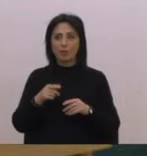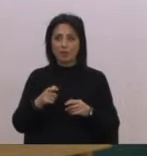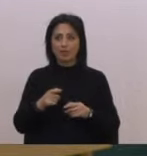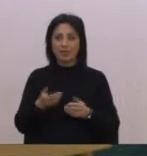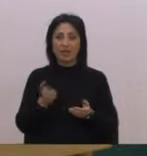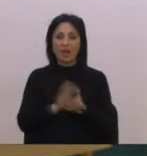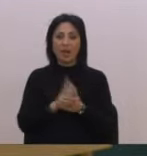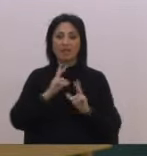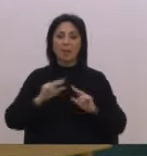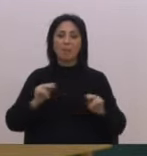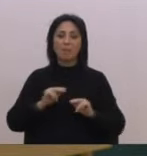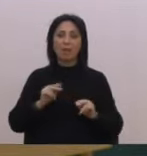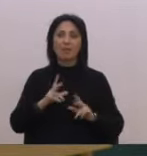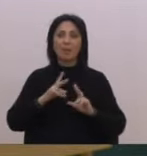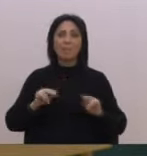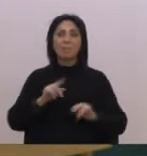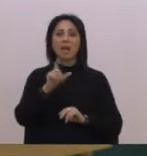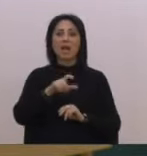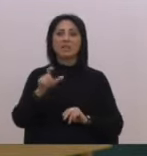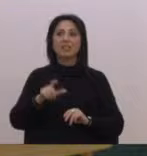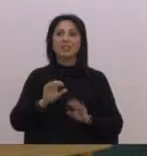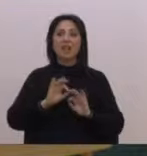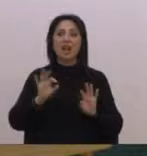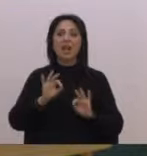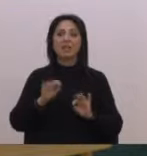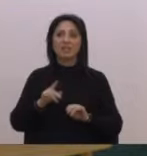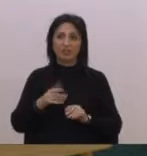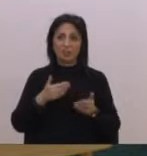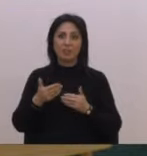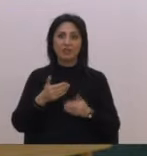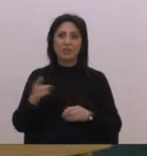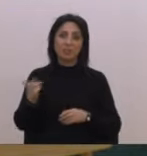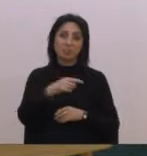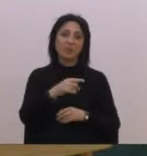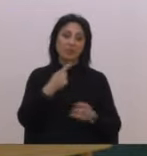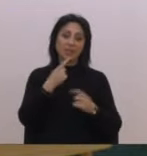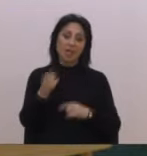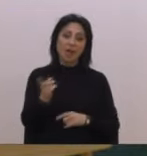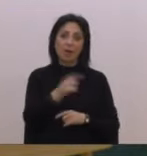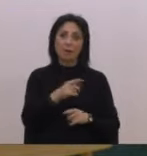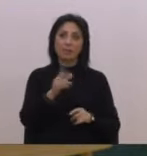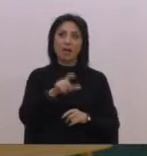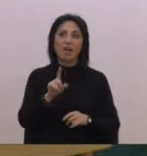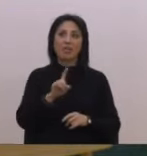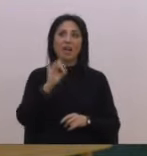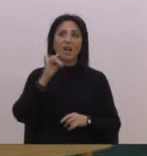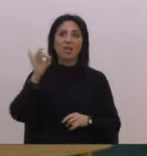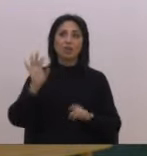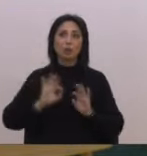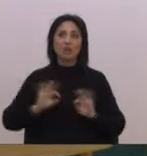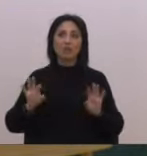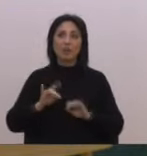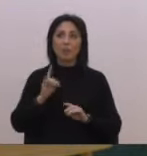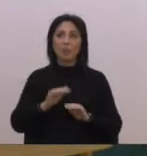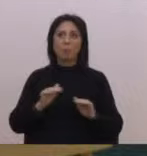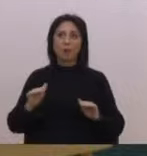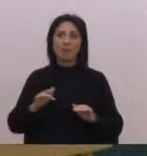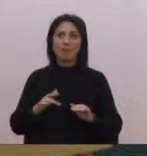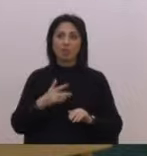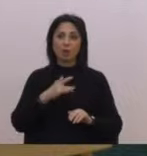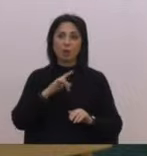გაეცანით პედაგოგების და მასწავლებლების განცხადებებს, მიმართვებს. მიდი და დაელაპარაკეთ ამ ხალხებს, რა ისტორიებს ყვებიან ბავშვების